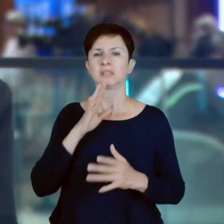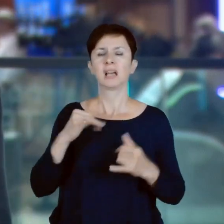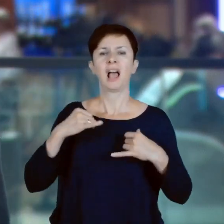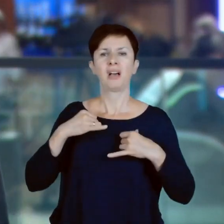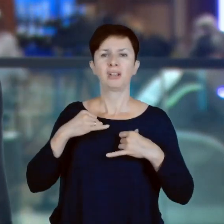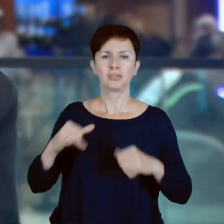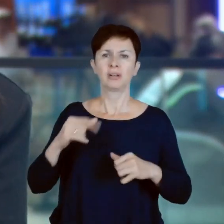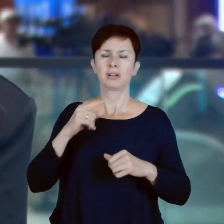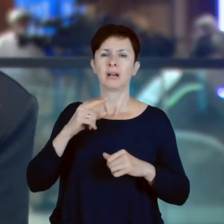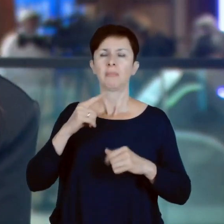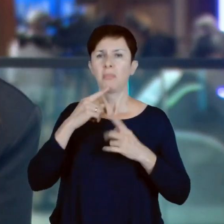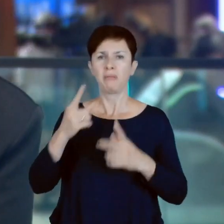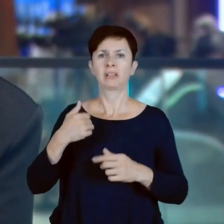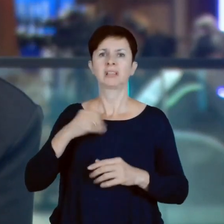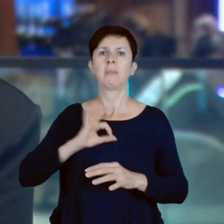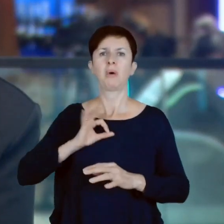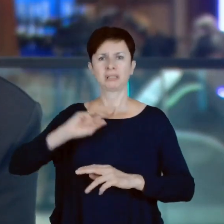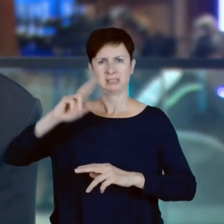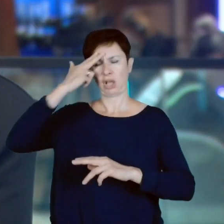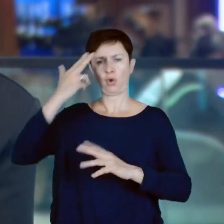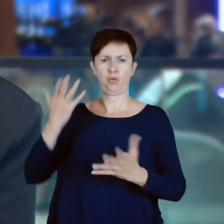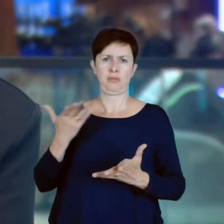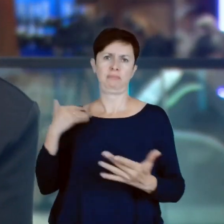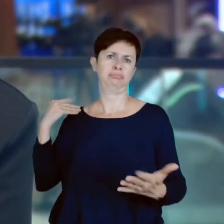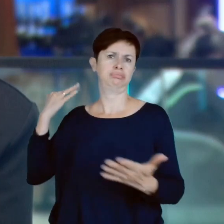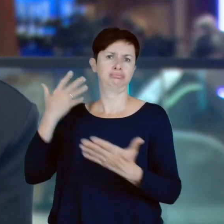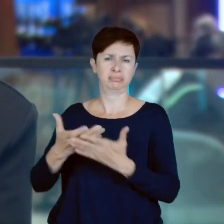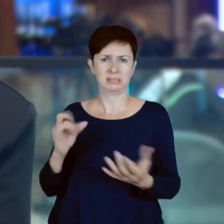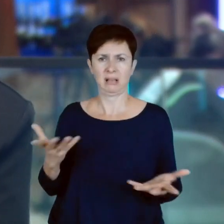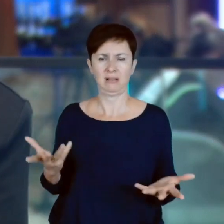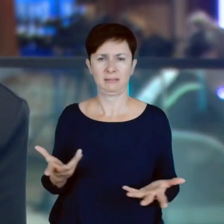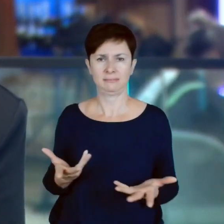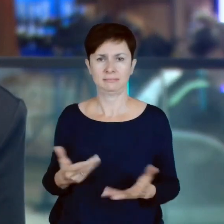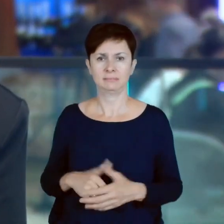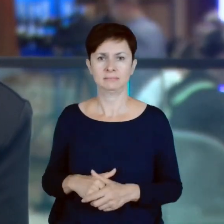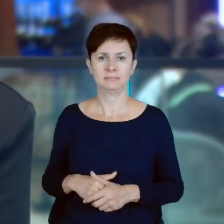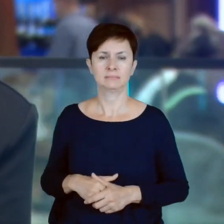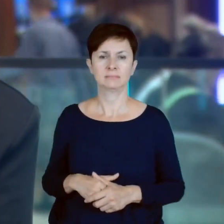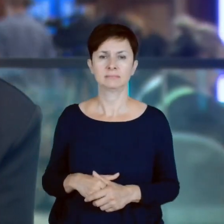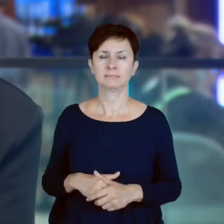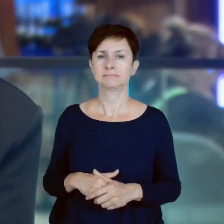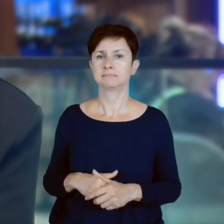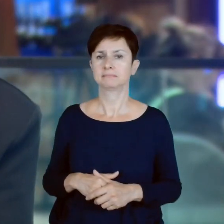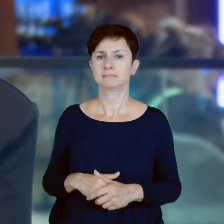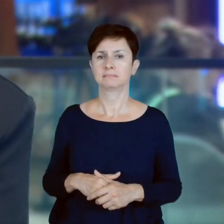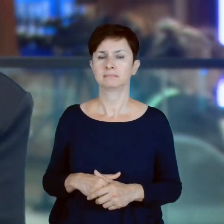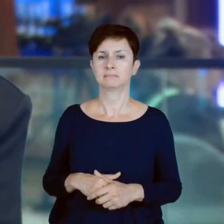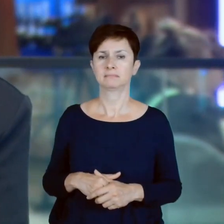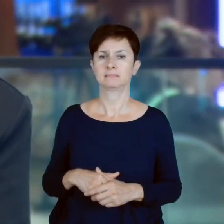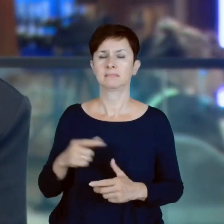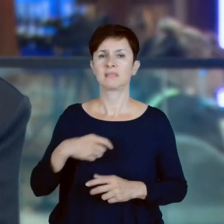je zauważyć, to jest po prostu pierwszy krok, prawda? To są, tak jak mówię, to jest ta energia aktywizacyjna,